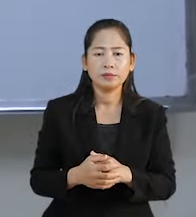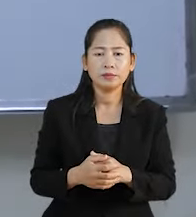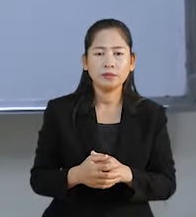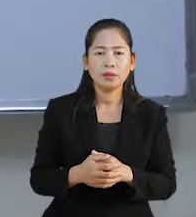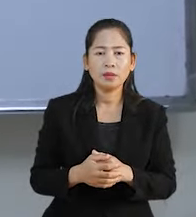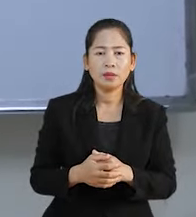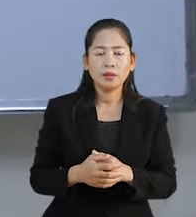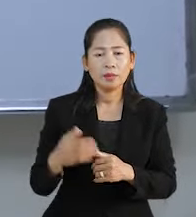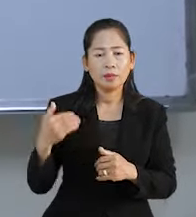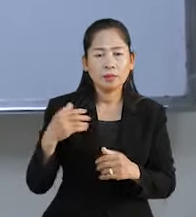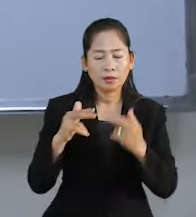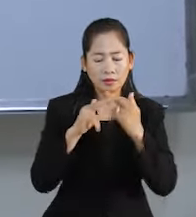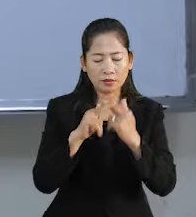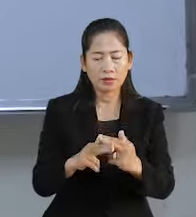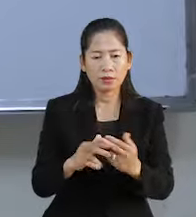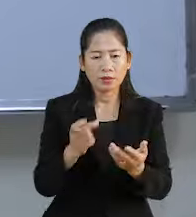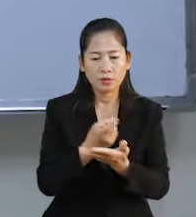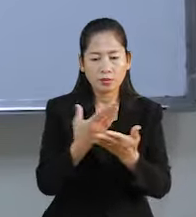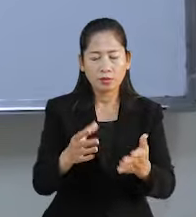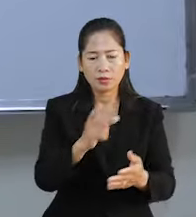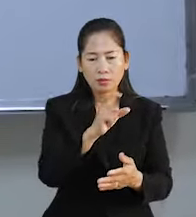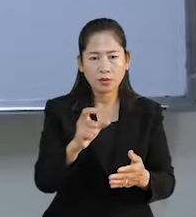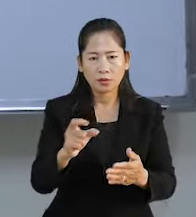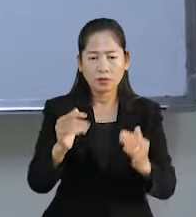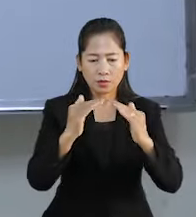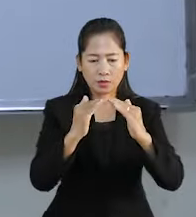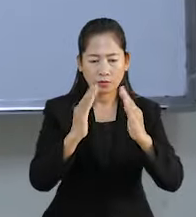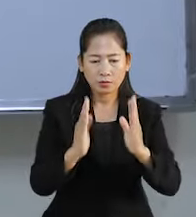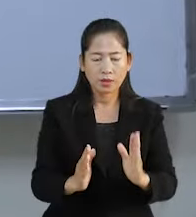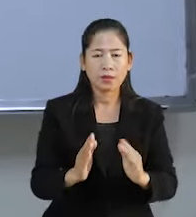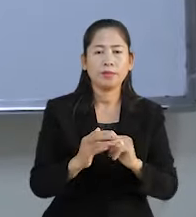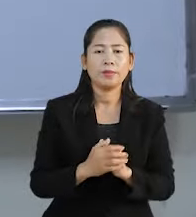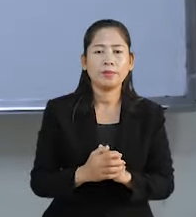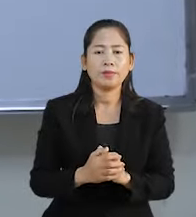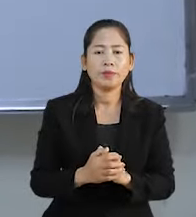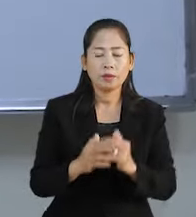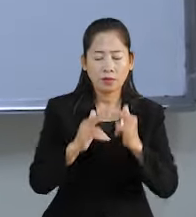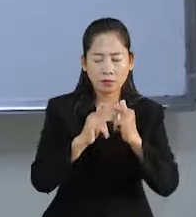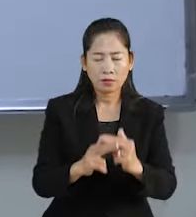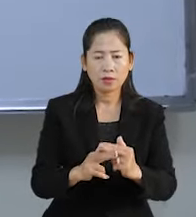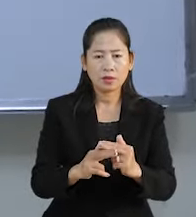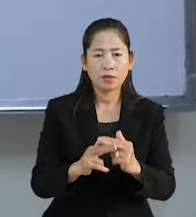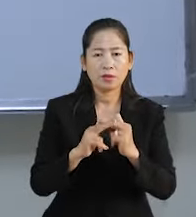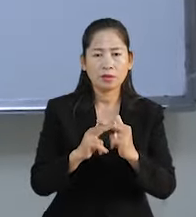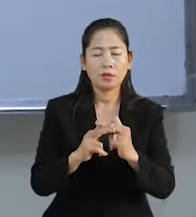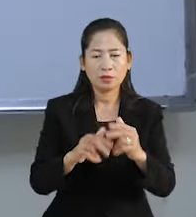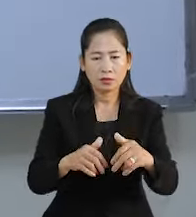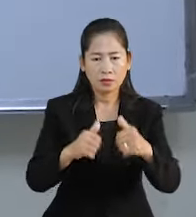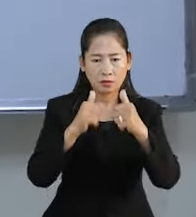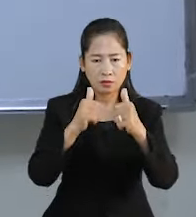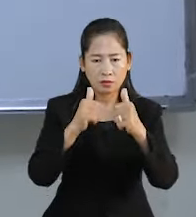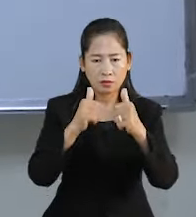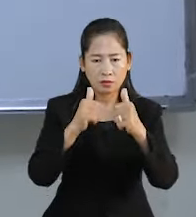តាគាត់មានទំនាក់ទំនងឯម្ដេចជាមួយមនុស្សនៅក្នុងផ្ទះចាទំនាក់ទំនងរបស់គាត់គឺល្អមានភាពស្និ